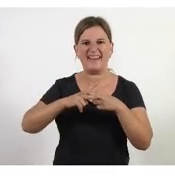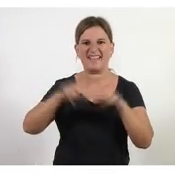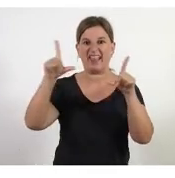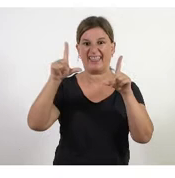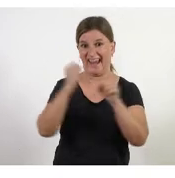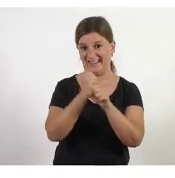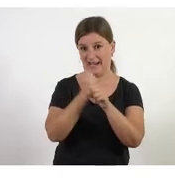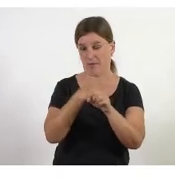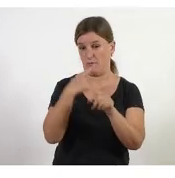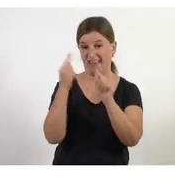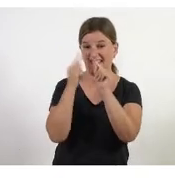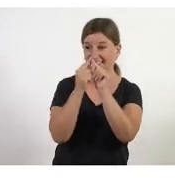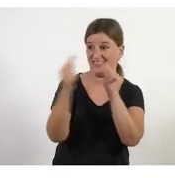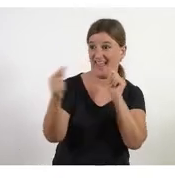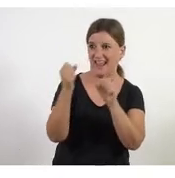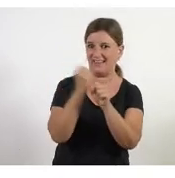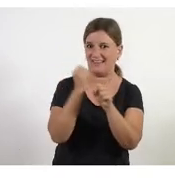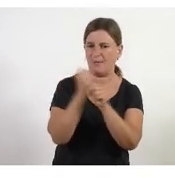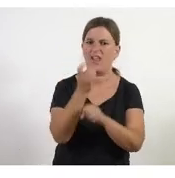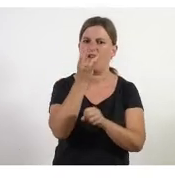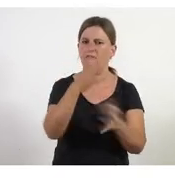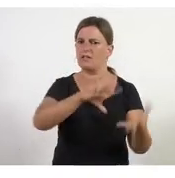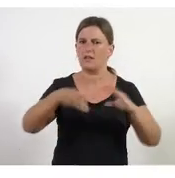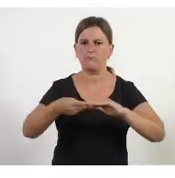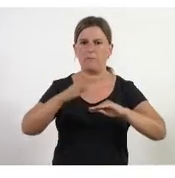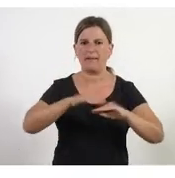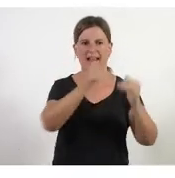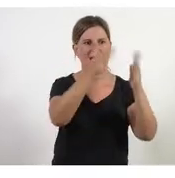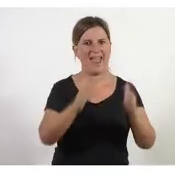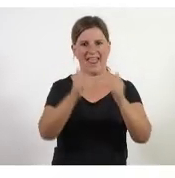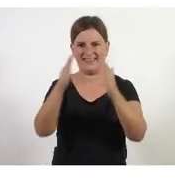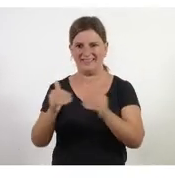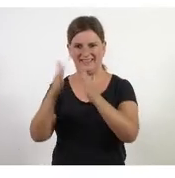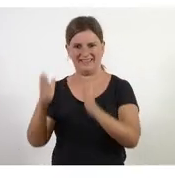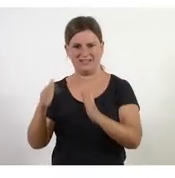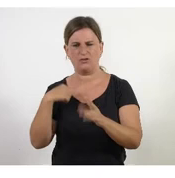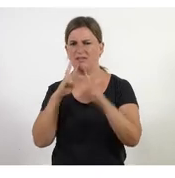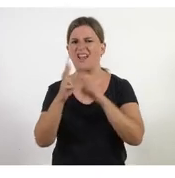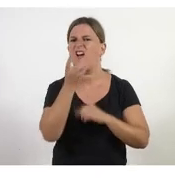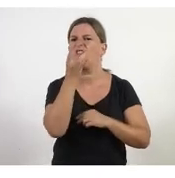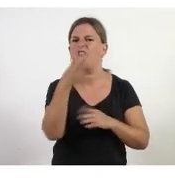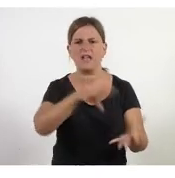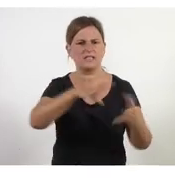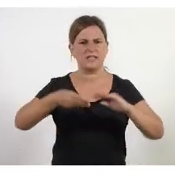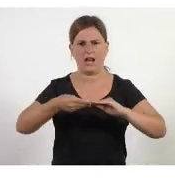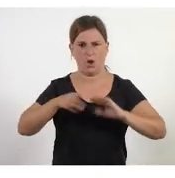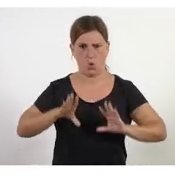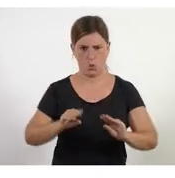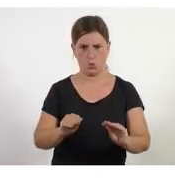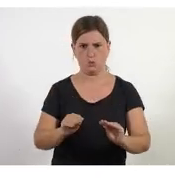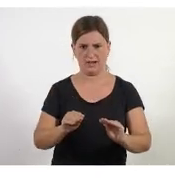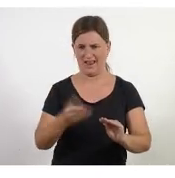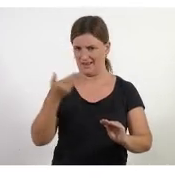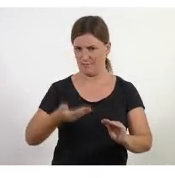fàcil implementació per entitats. I aquí voldria destacar el punt de fàcil implementació. Perquè quan